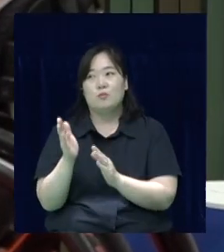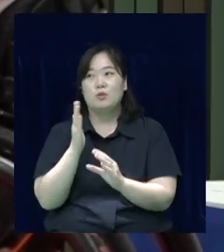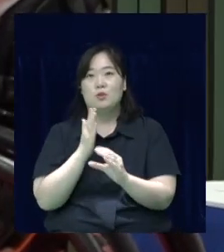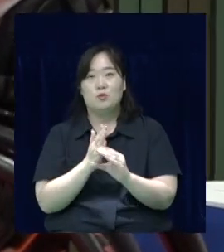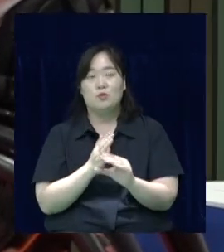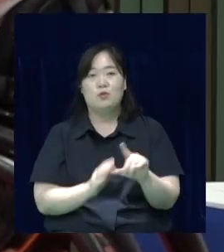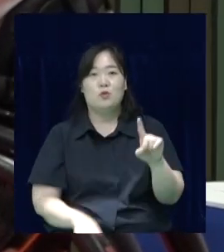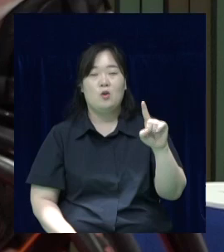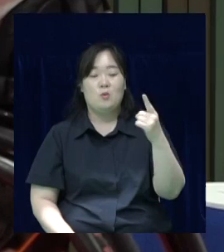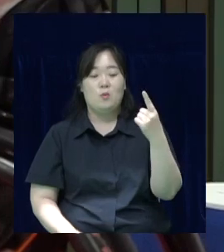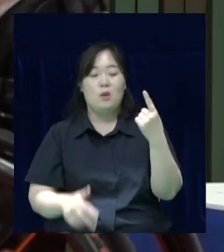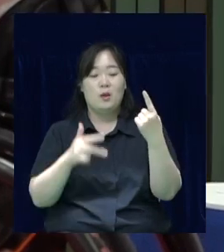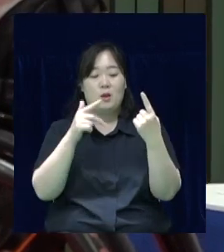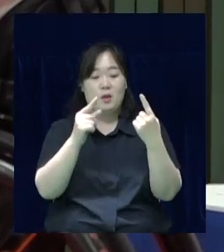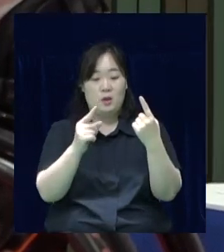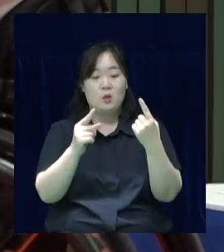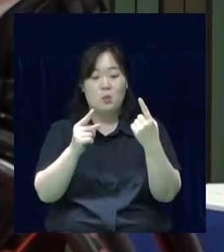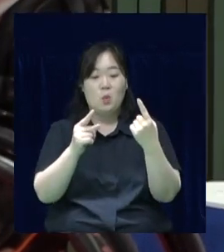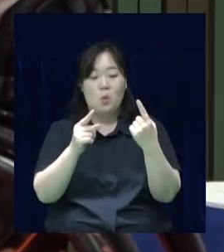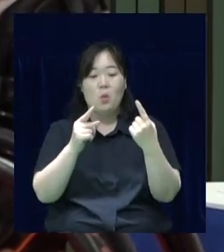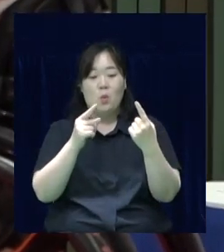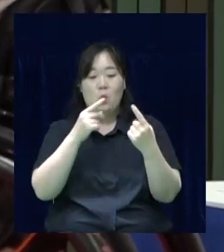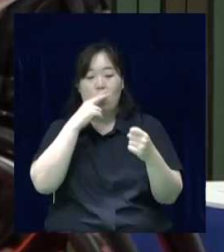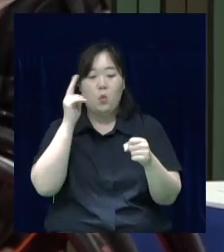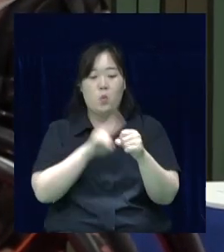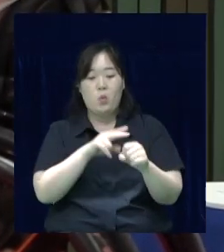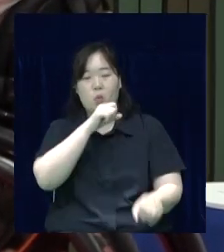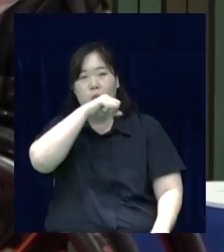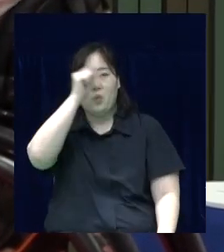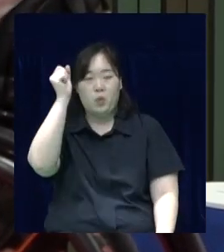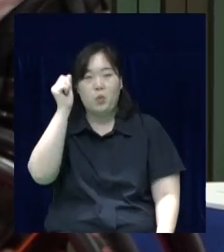시도 100kg에 성공을 시켰던 황찬호 선수인데요.